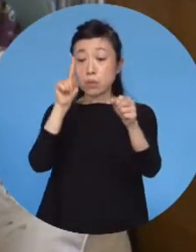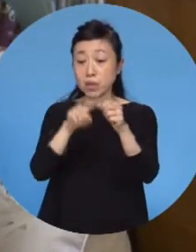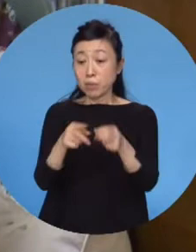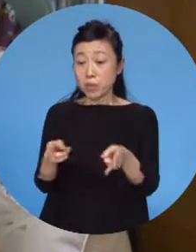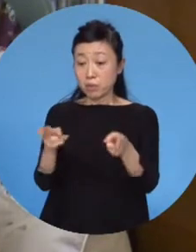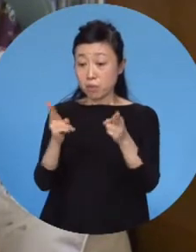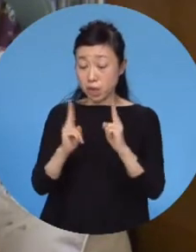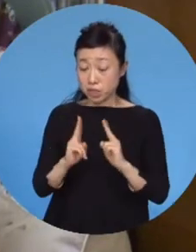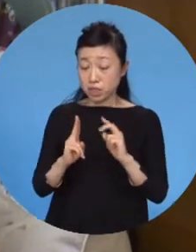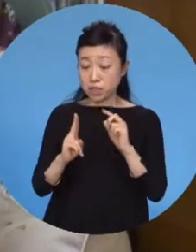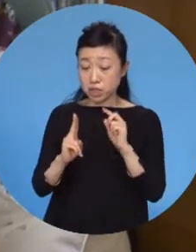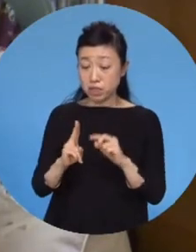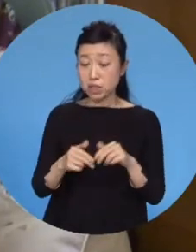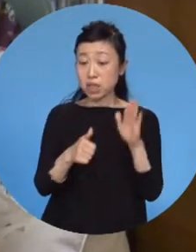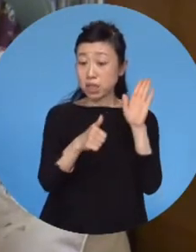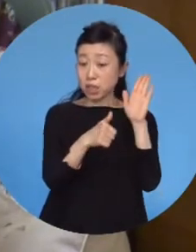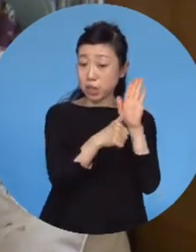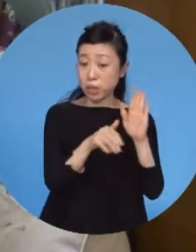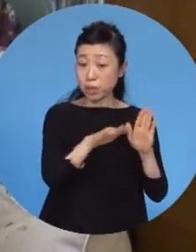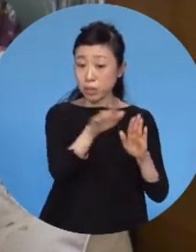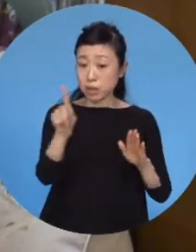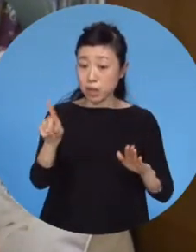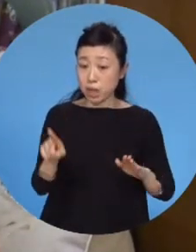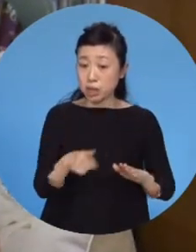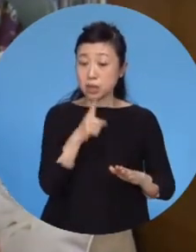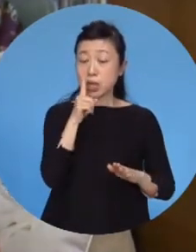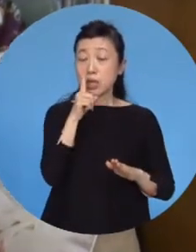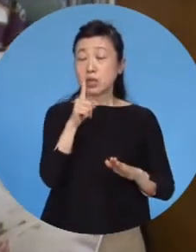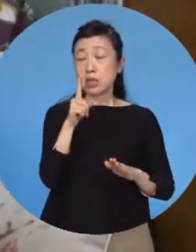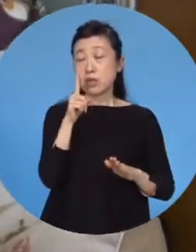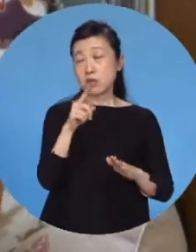さん自然と奥前橋って呼ぶようになった